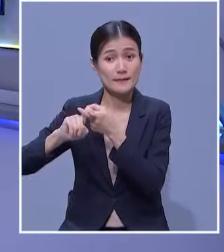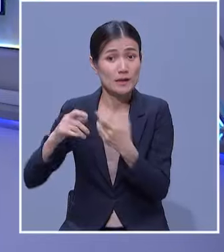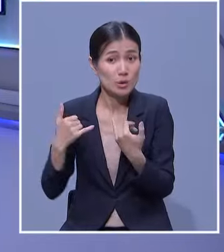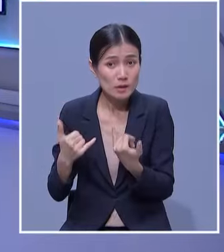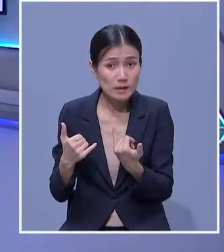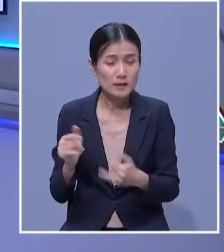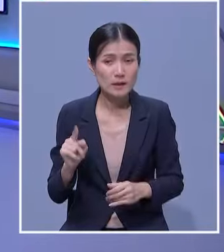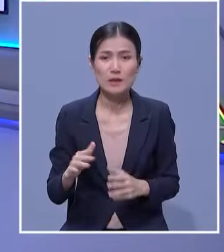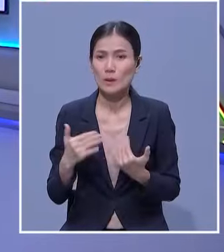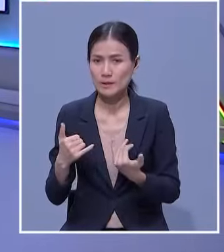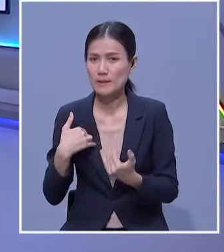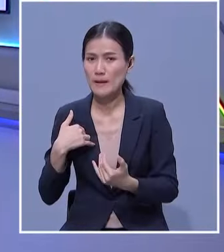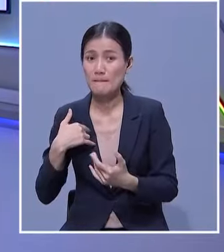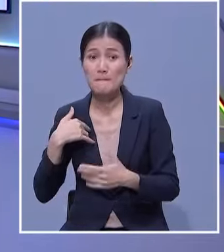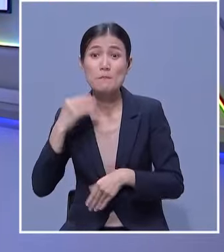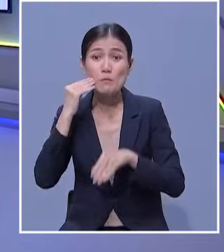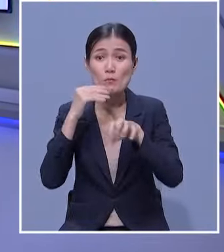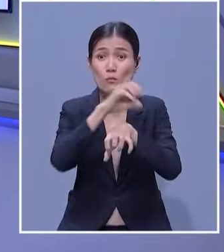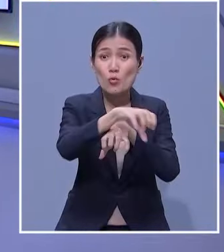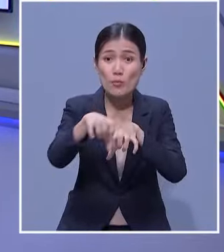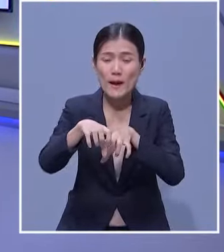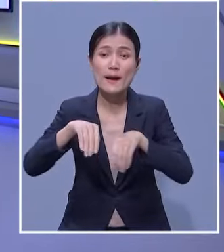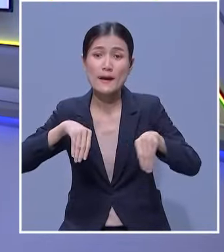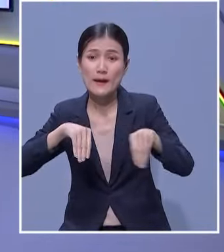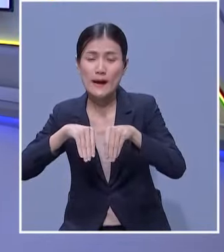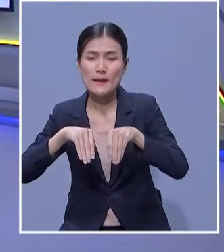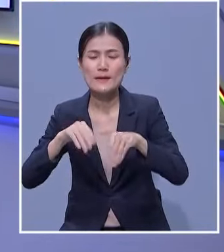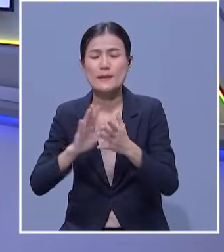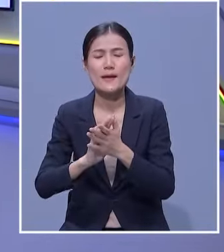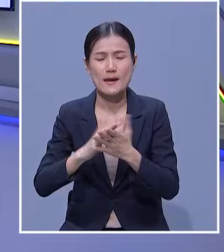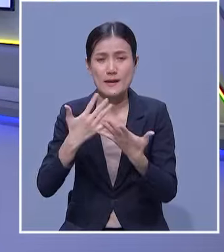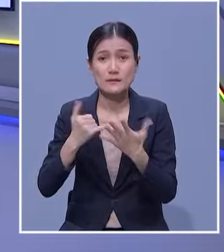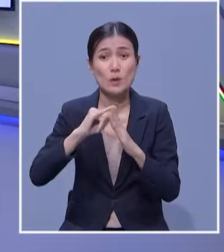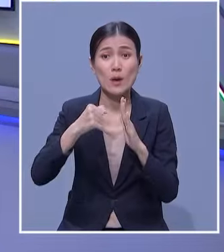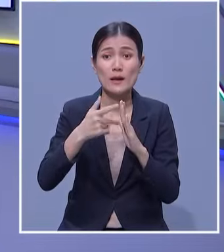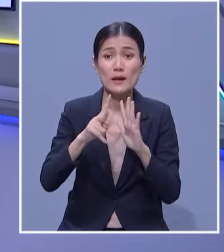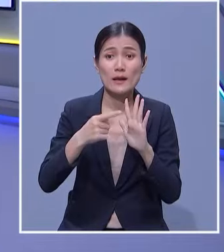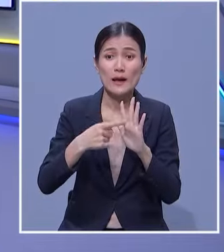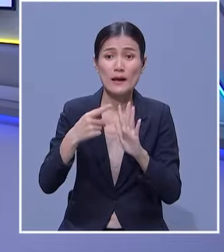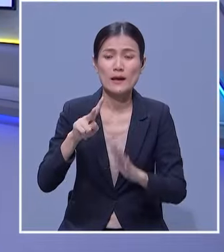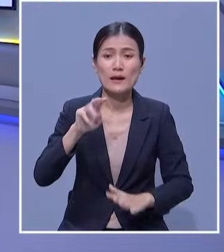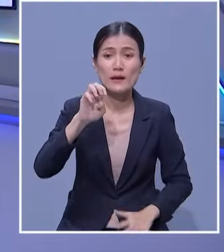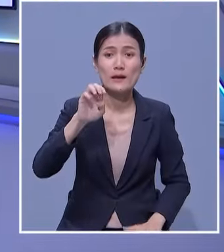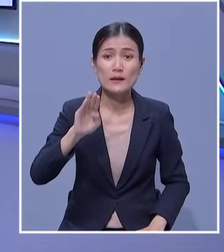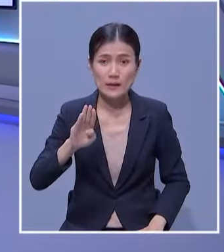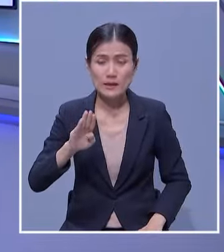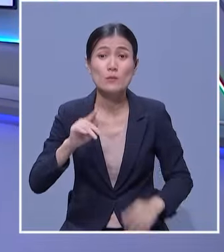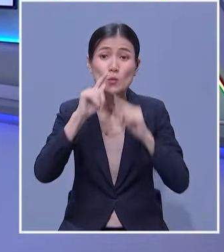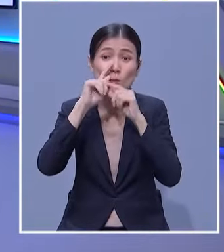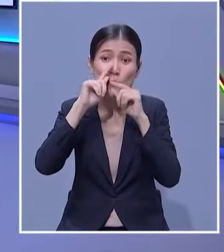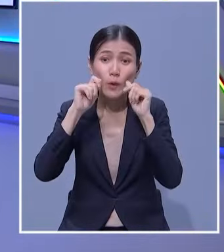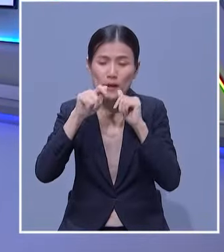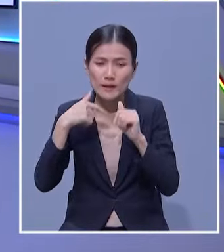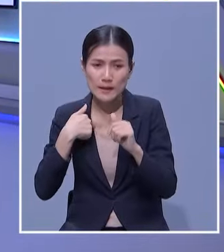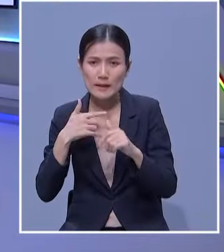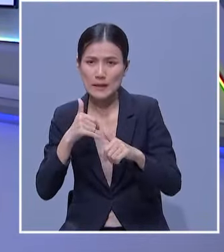เปิดฉากนะคะโจมตีหมู่บ้านแห่งหนึ่งที่ใกล้ๆกันกับเมืองคาคีฟของยูเครนโดยเหตุการณ์นี้ส่งผลให้มีรายงานผู้เสียชีวิตอย่างน้อ